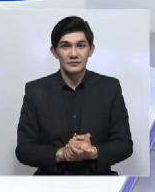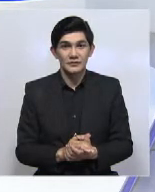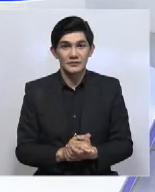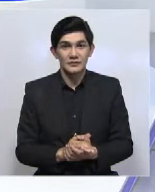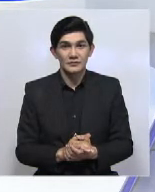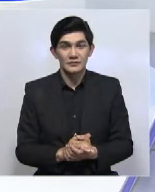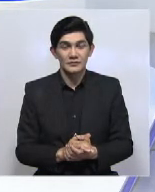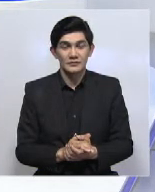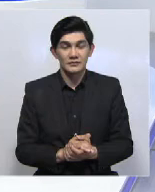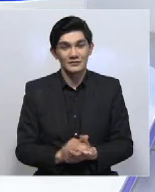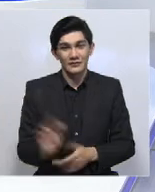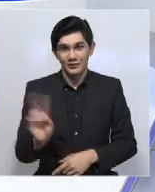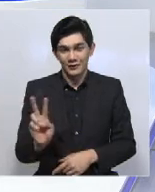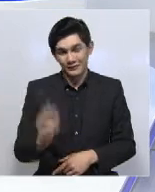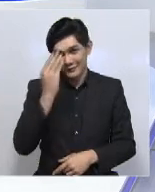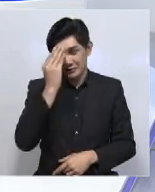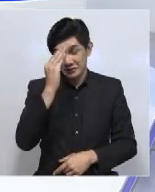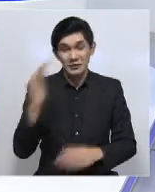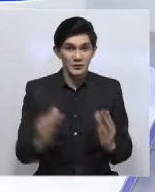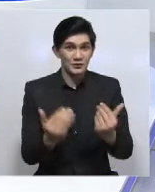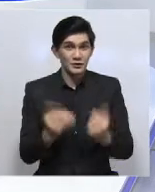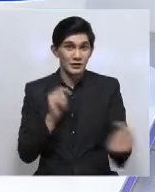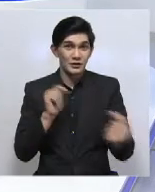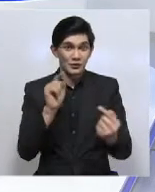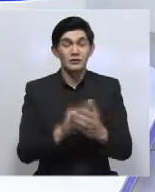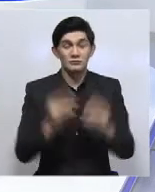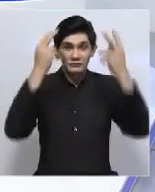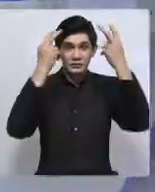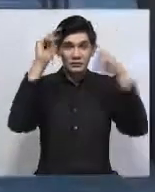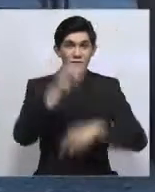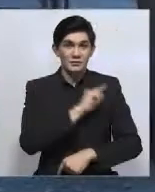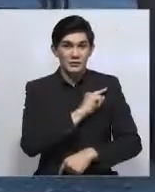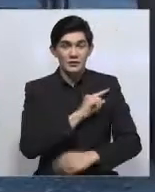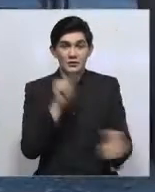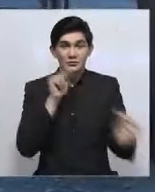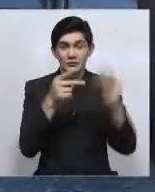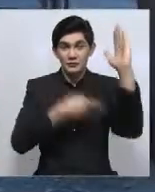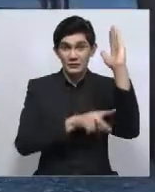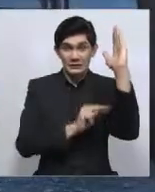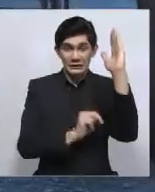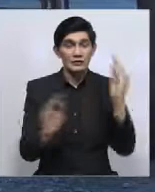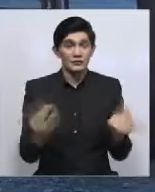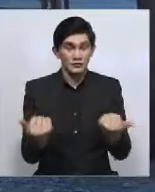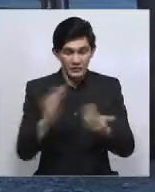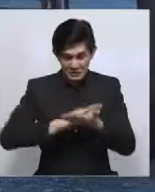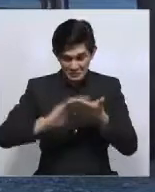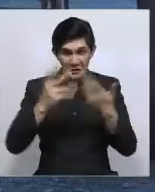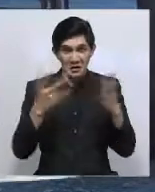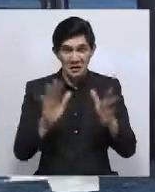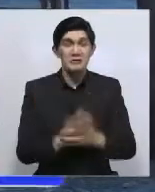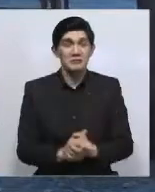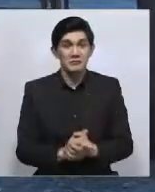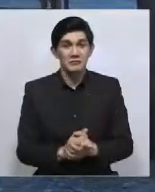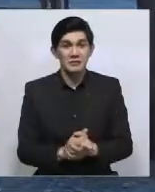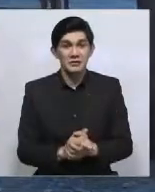ค่ะคุณปัทมาพรและคุณณัฐพงษ์คะสำหรับภารกิจของนายกรัฐมนตรีที่จังหวัดปัตตานีค่ะได้เสร็จสิ้นเป็นที่เรียบร้อยแล้วนะ